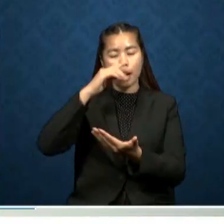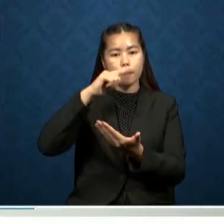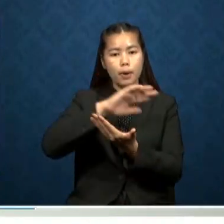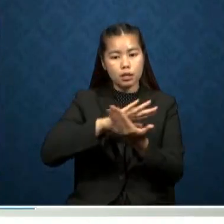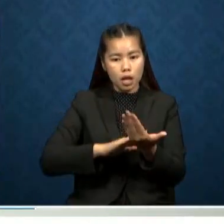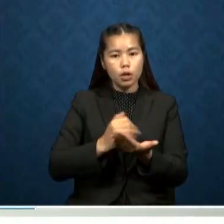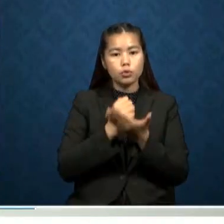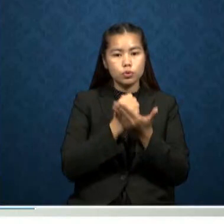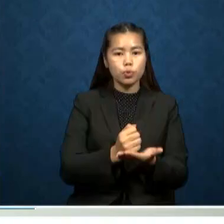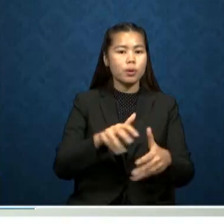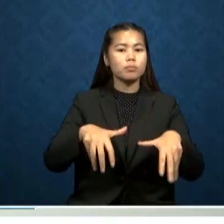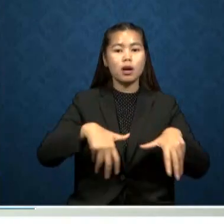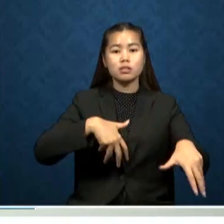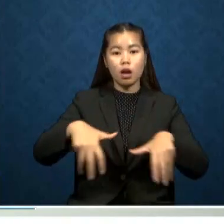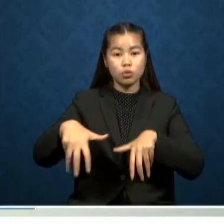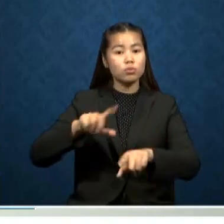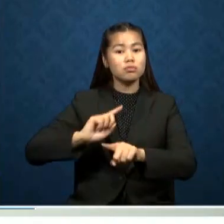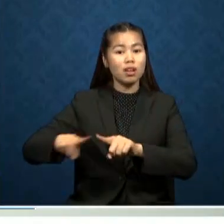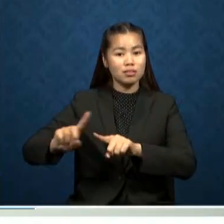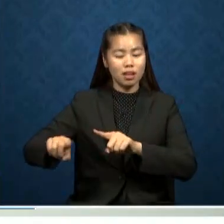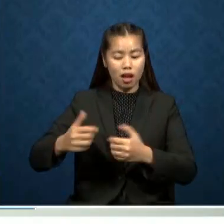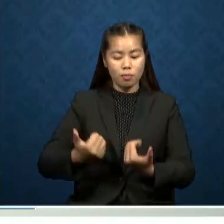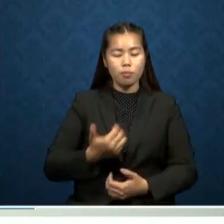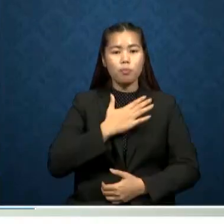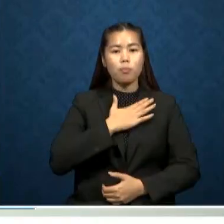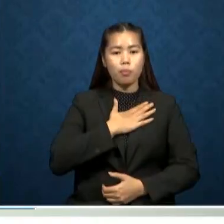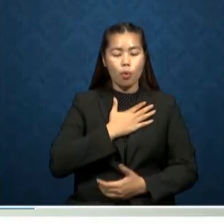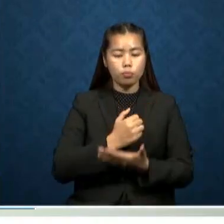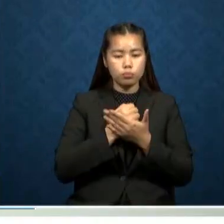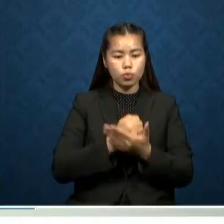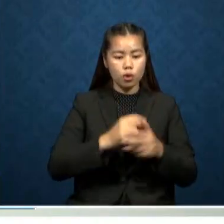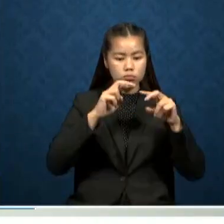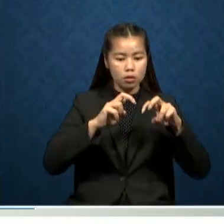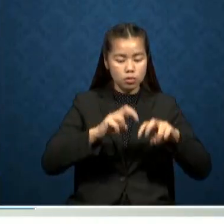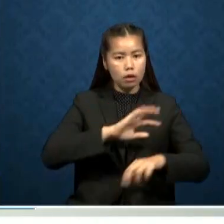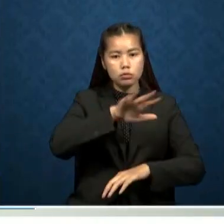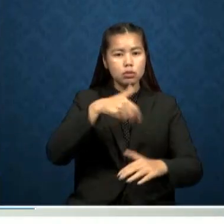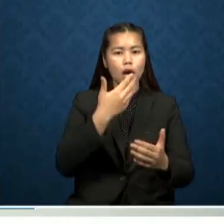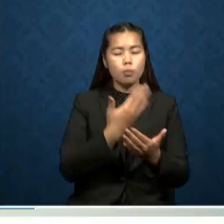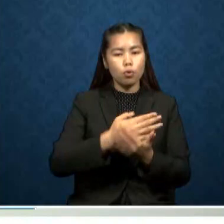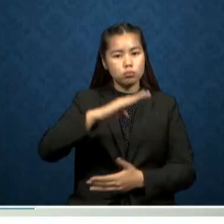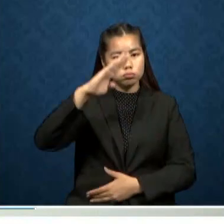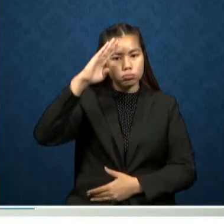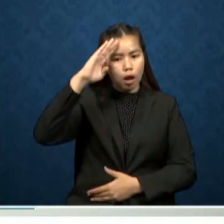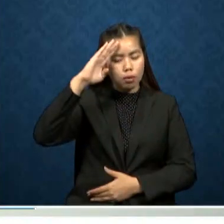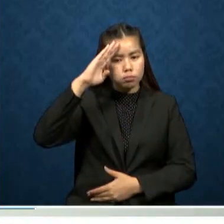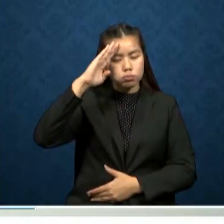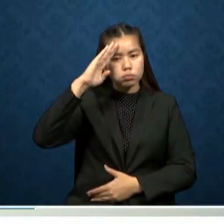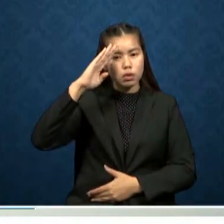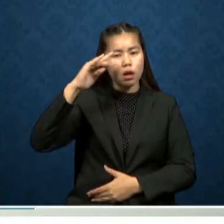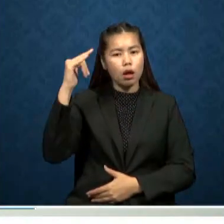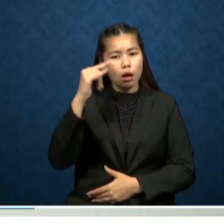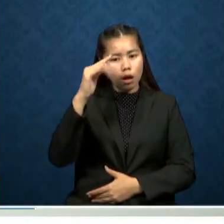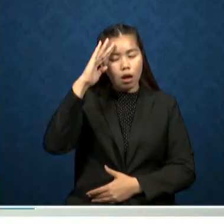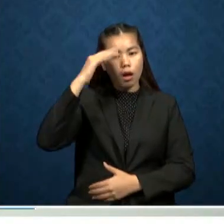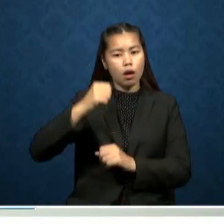ชนจึงได้ทำการศึกษากิจการเจรทหารของทุกเหล่าทัพซึ่งมีการพัฒนากการเปลี่ยนแปลงของ